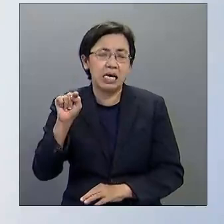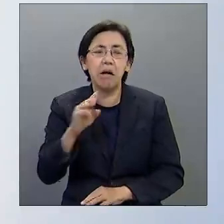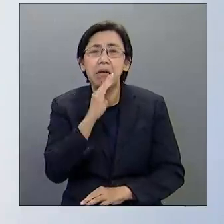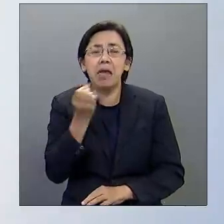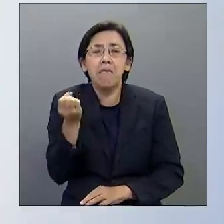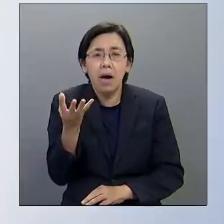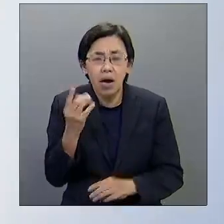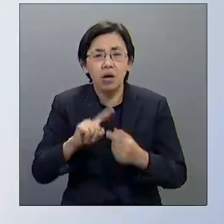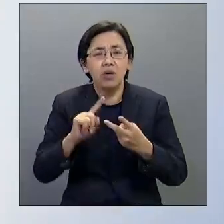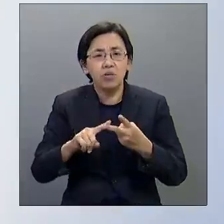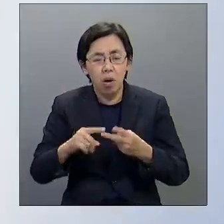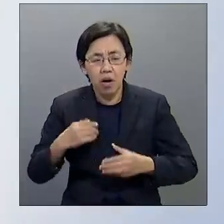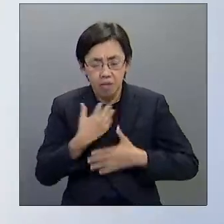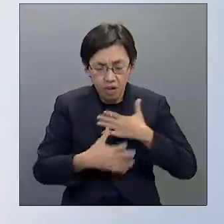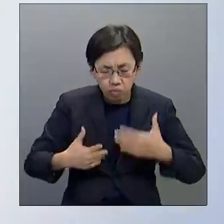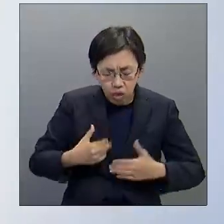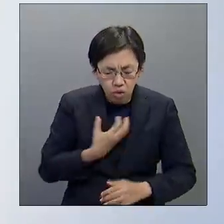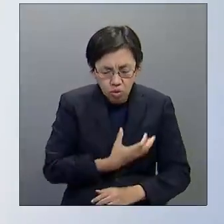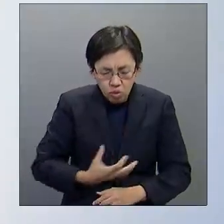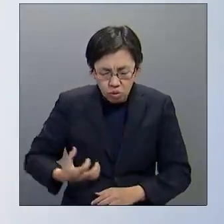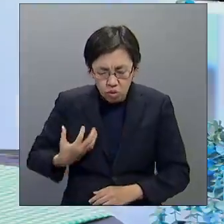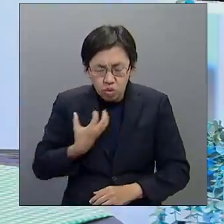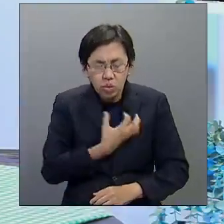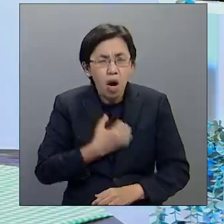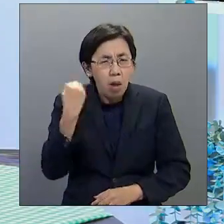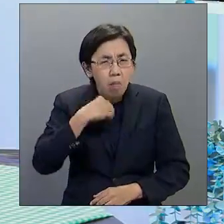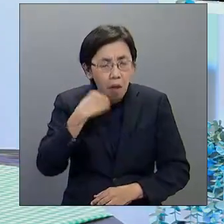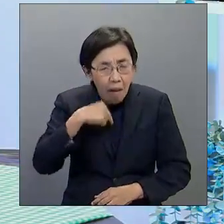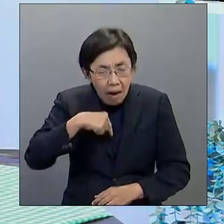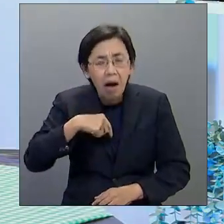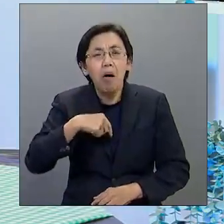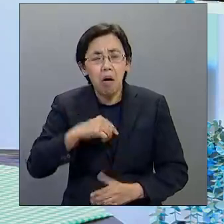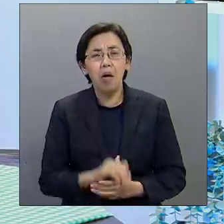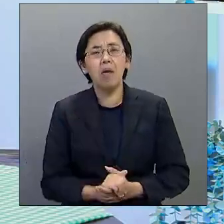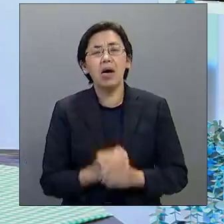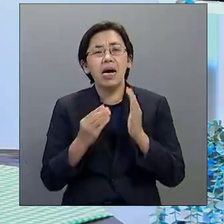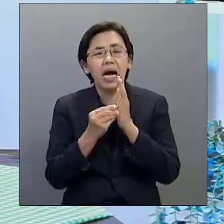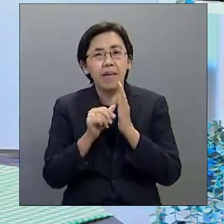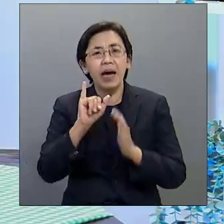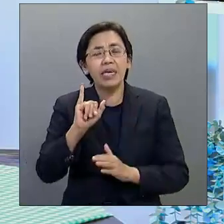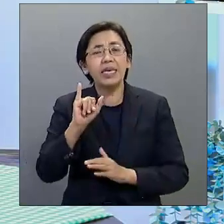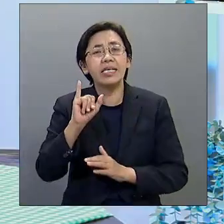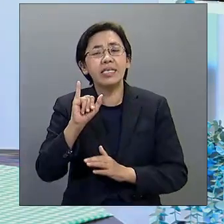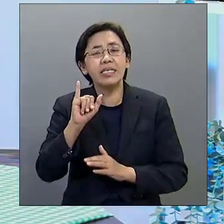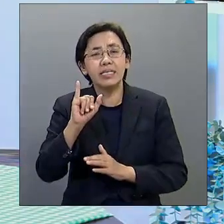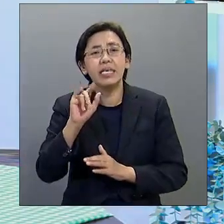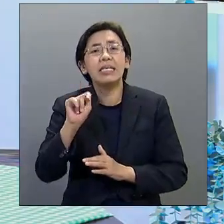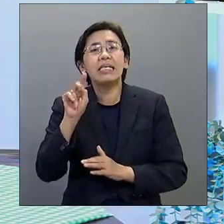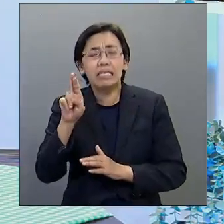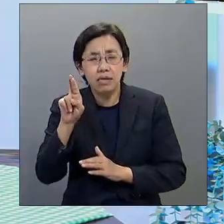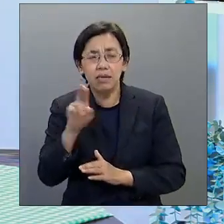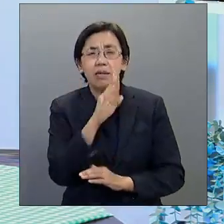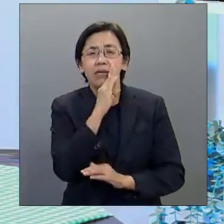อนุมูลอิสระที่มีเยอะการอักเสบเรื้อรังที่มีมากนะครับแล้วก็ไตรกลีเซอไรด์ที่สูงขึ้นอันนี้คือเรื่องของไขมันที่สูง